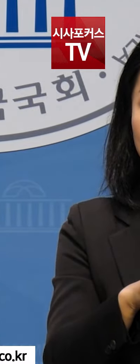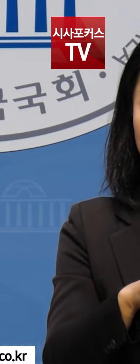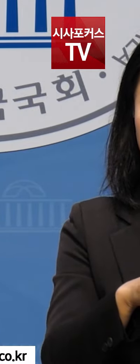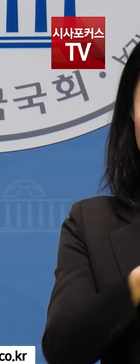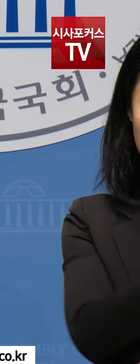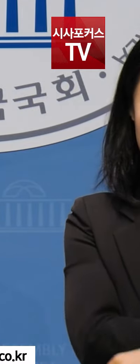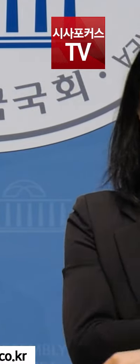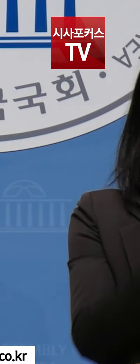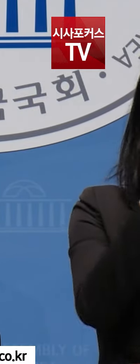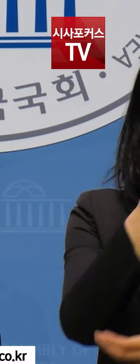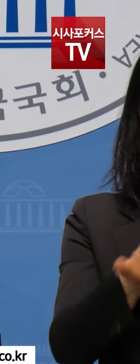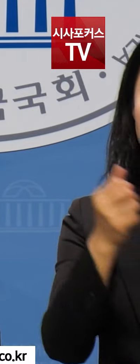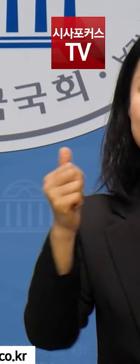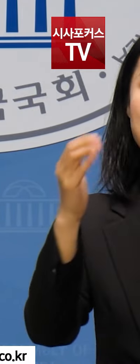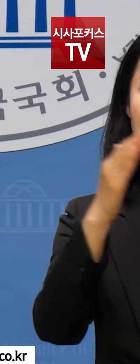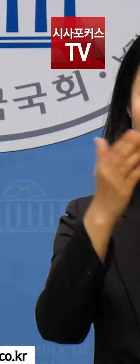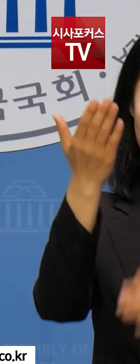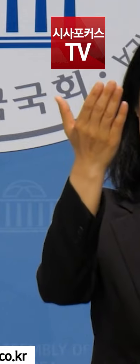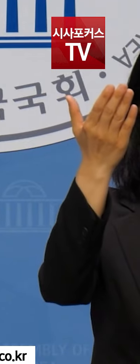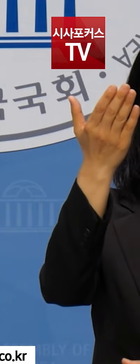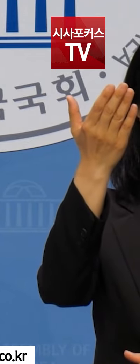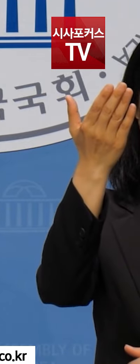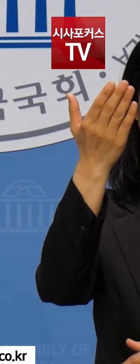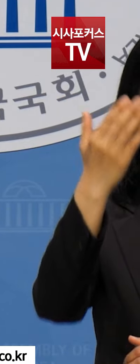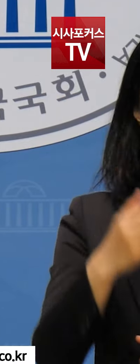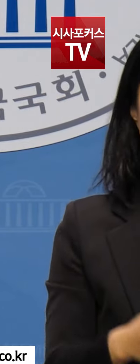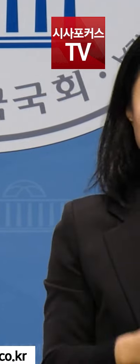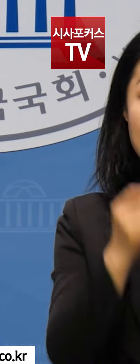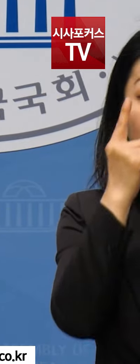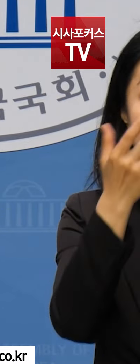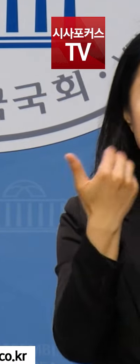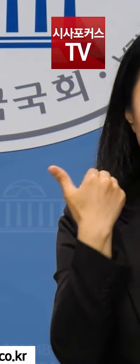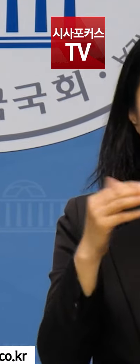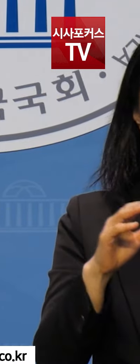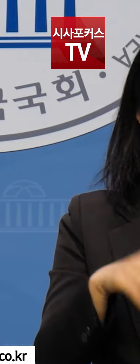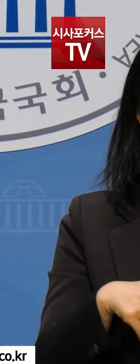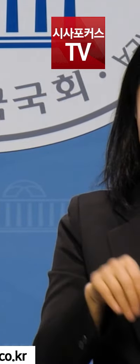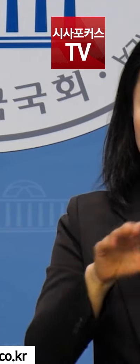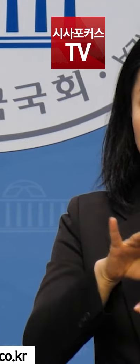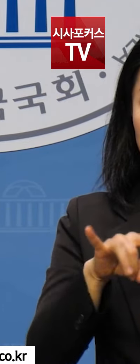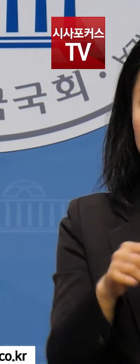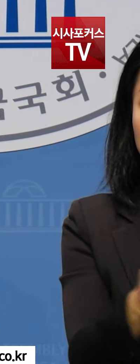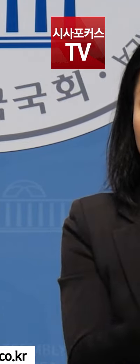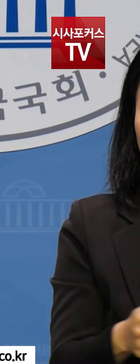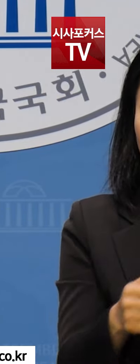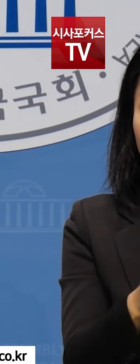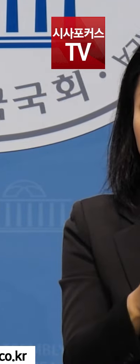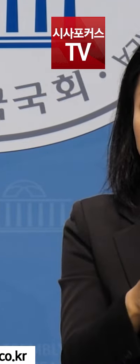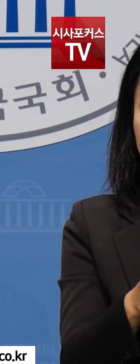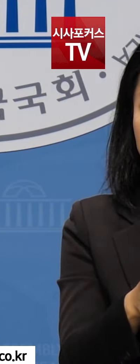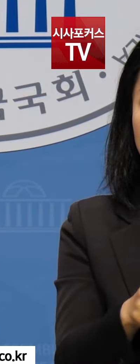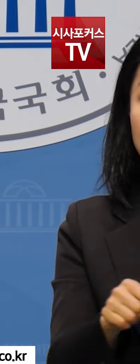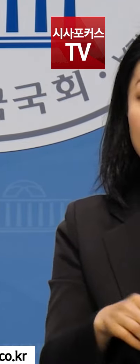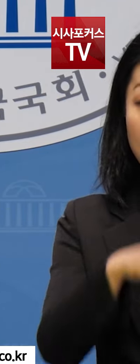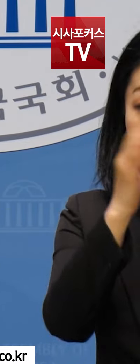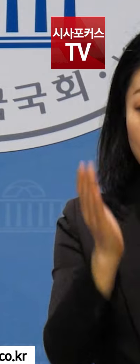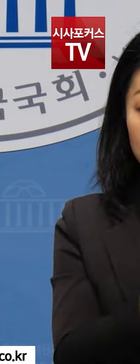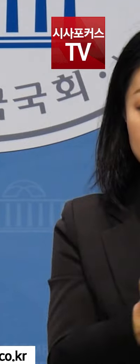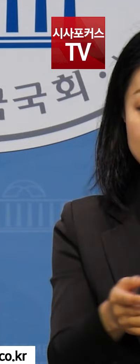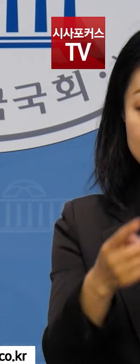헌법재판소입니다. 그 헌법재판소가 불과 한 달 전에 방통위 재직위원 과반